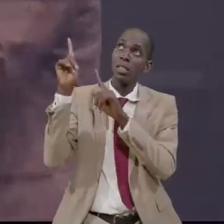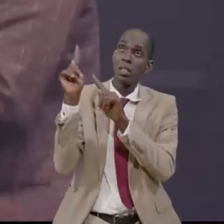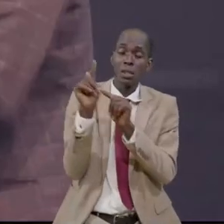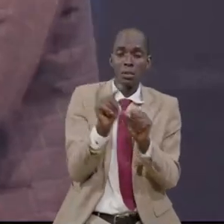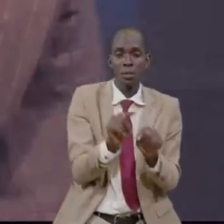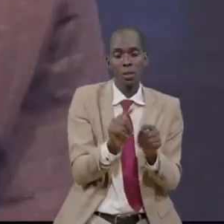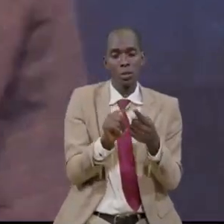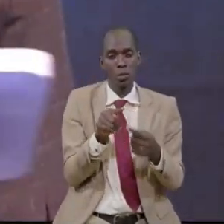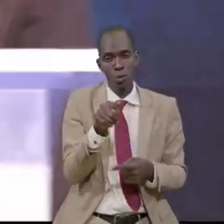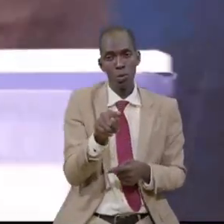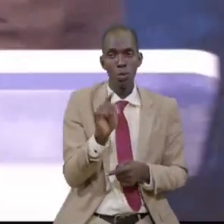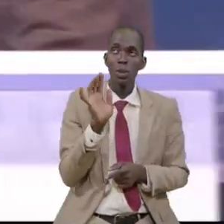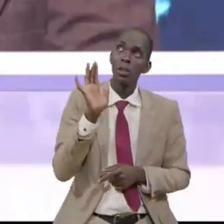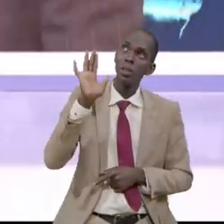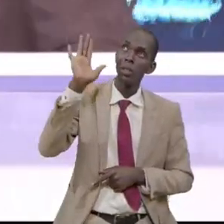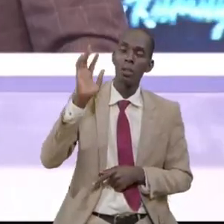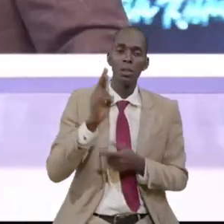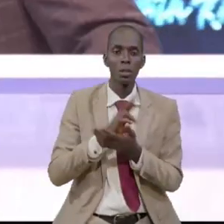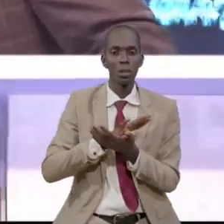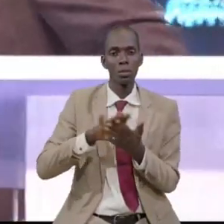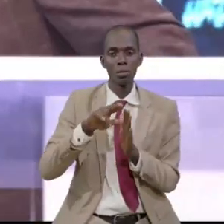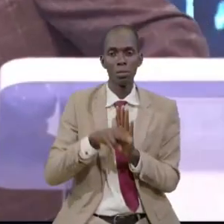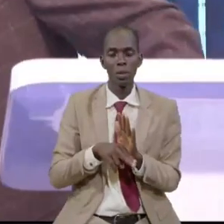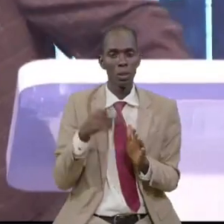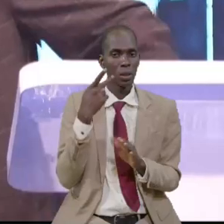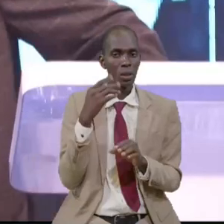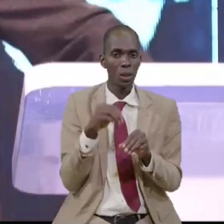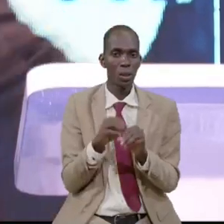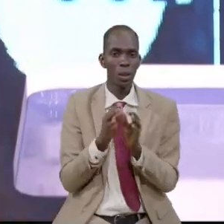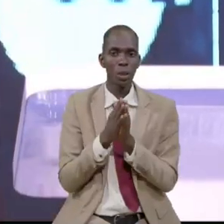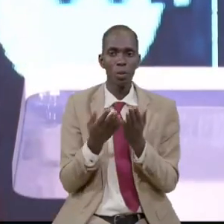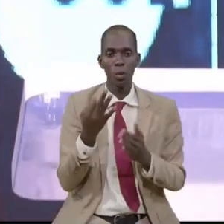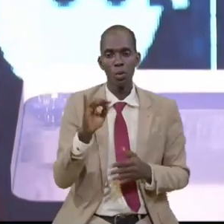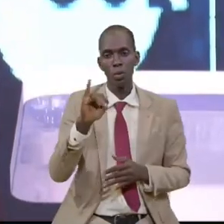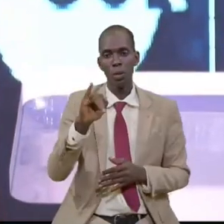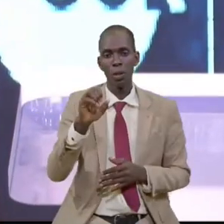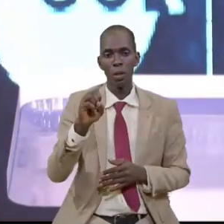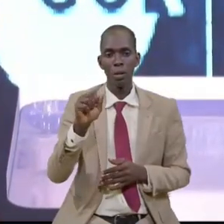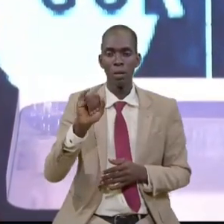que cette justice soit à vous et Esaïe 53